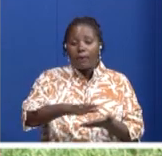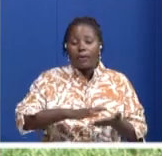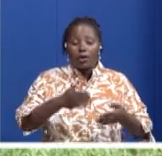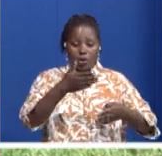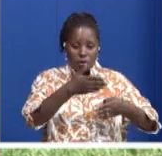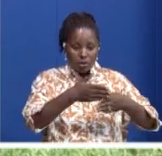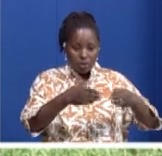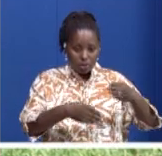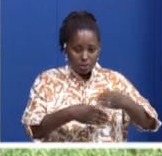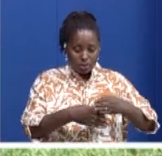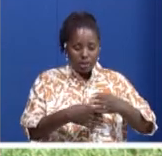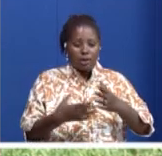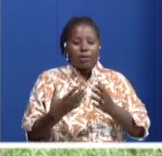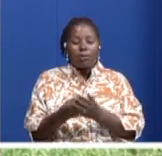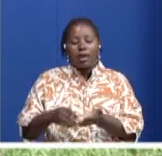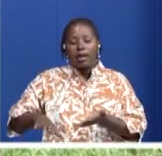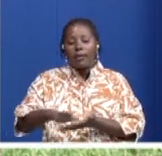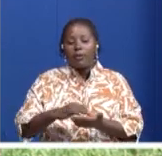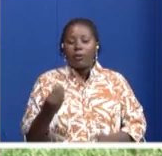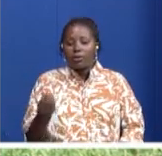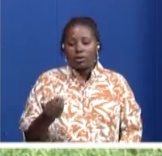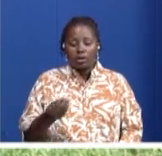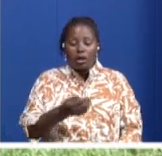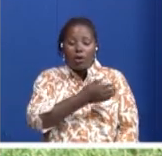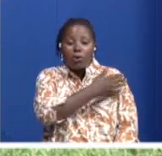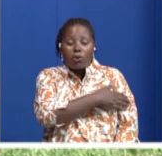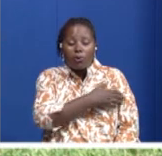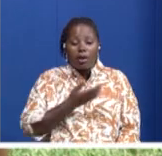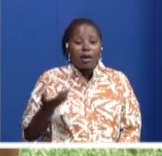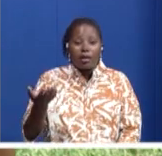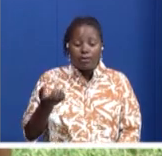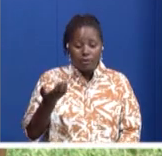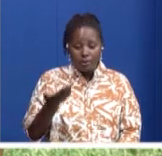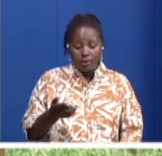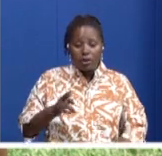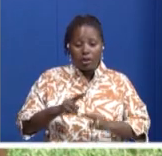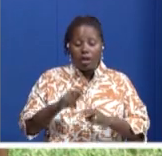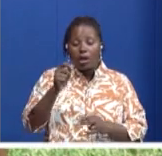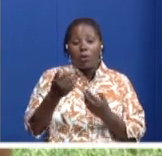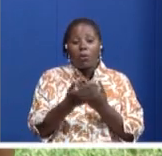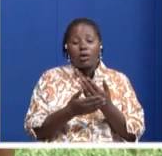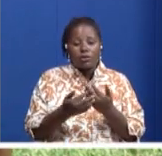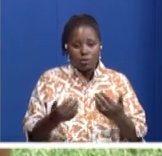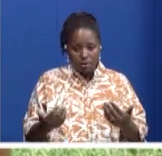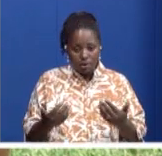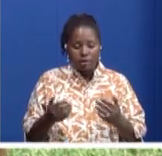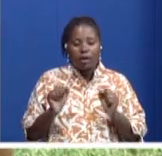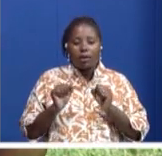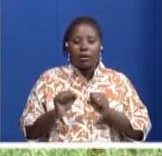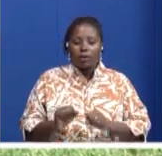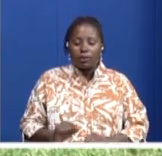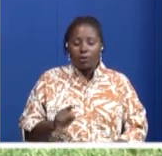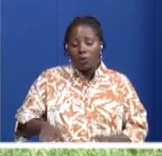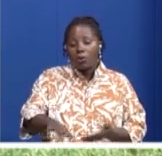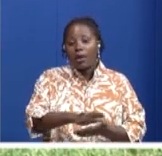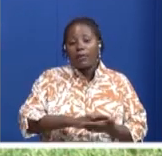uj pamoja na maeneo machach ya huduma kijamii kwa sau pale wataka wanan wengi zaka ningi hi laa